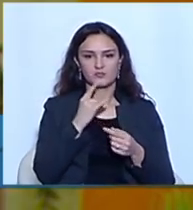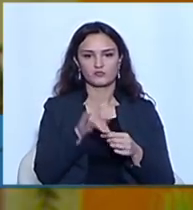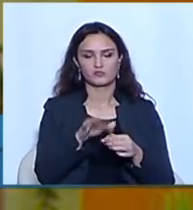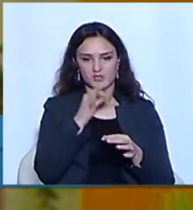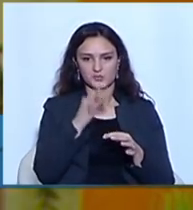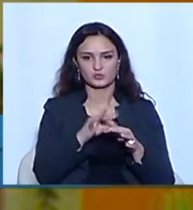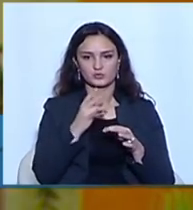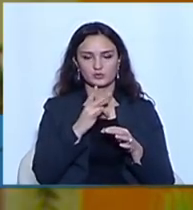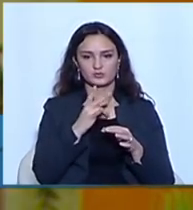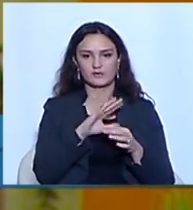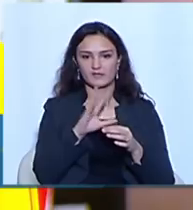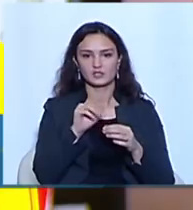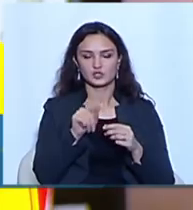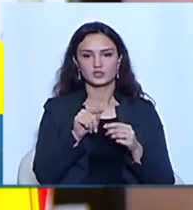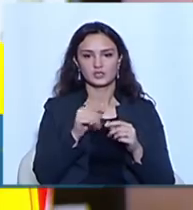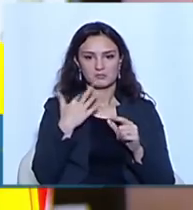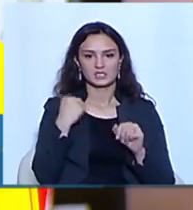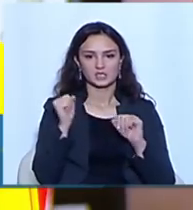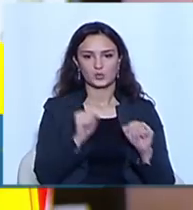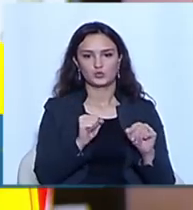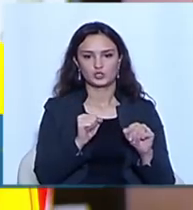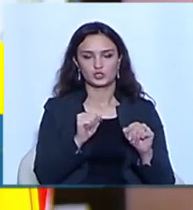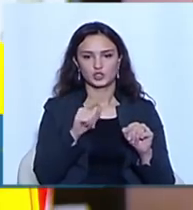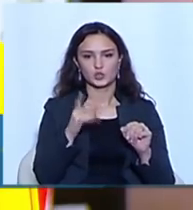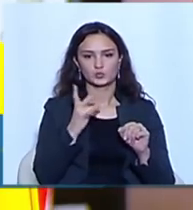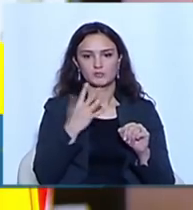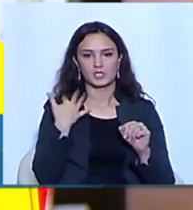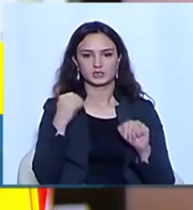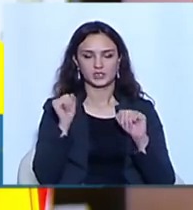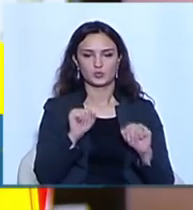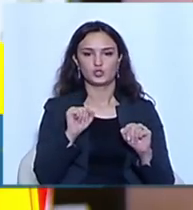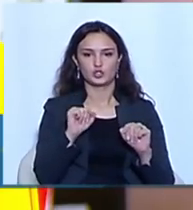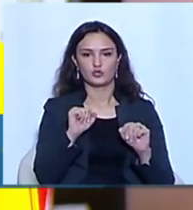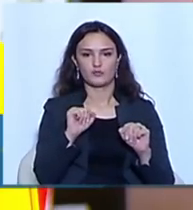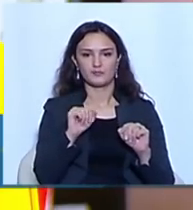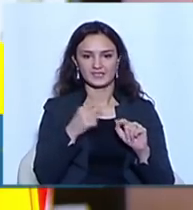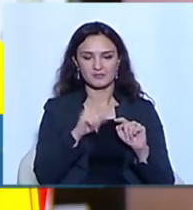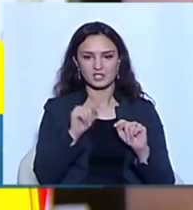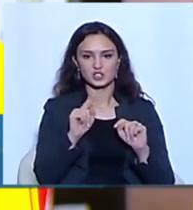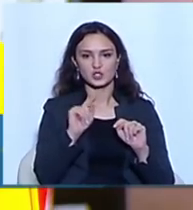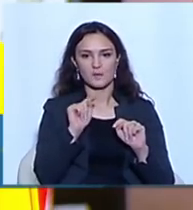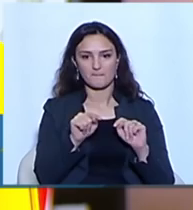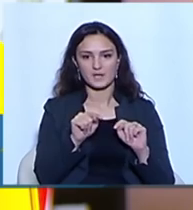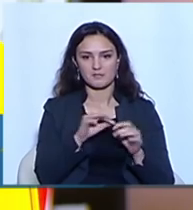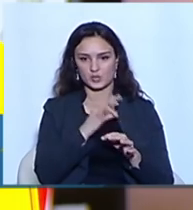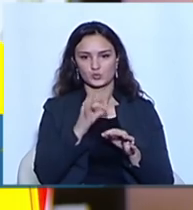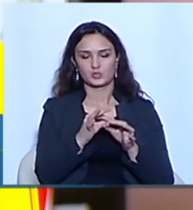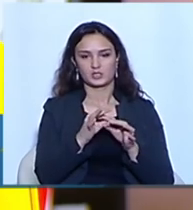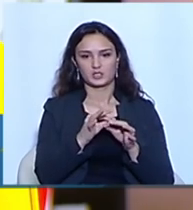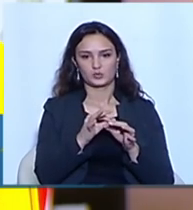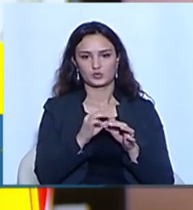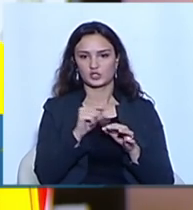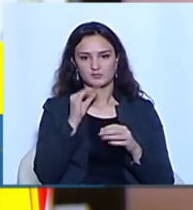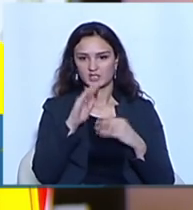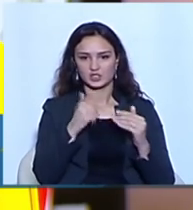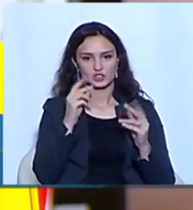ყველა შედეგზე და შენ დაუჭირო მხარი. შენ უნდა დაუჭირო მხარი იმაში, რომ მან აგოს პასუხი. და შემდეგში